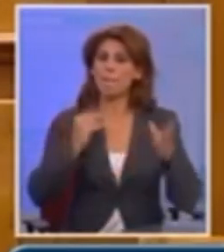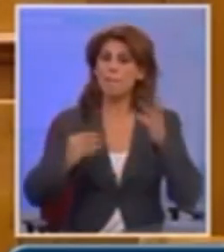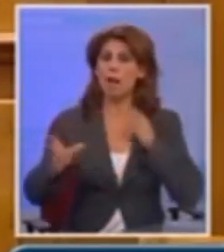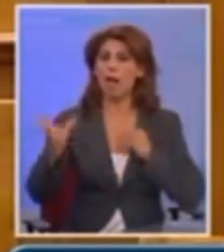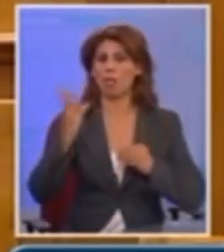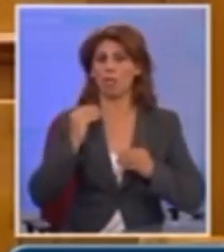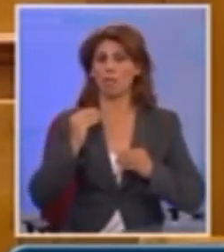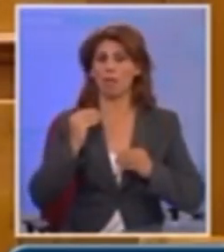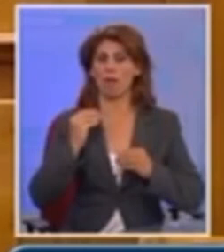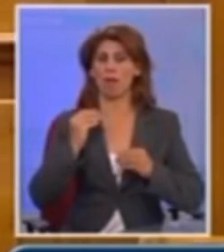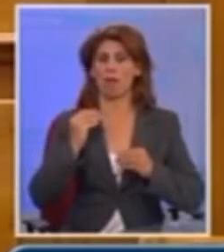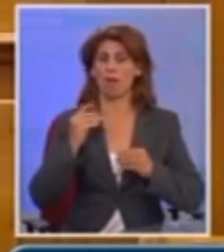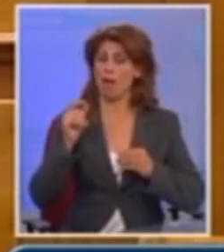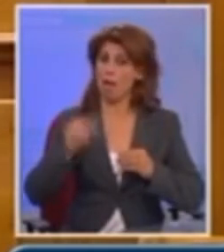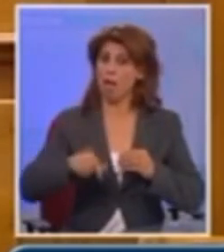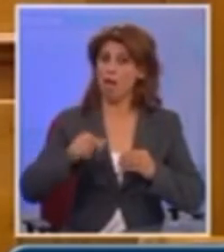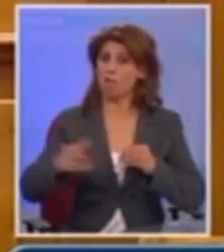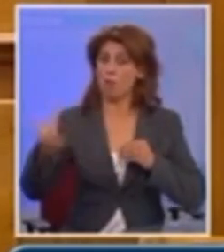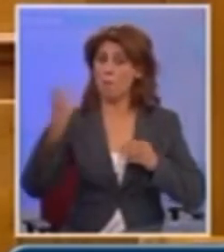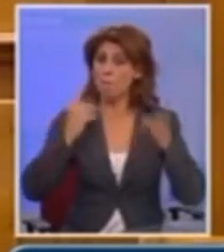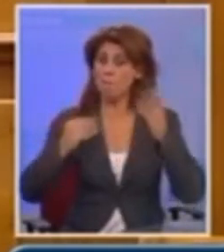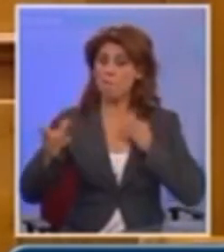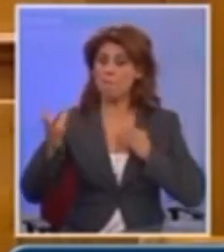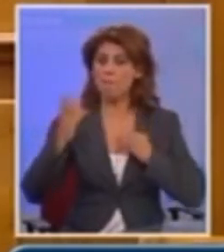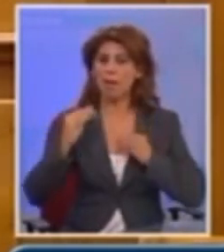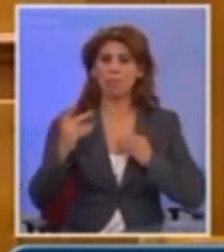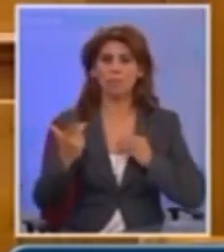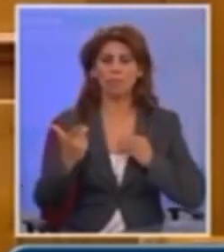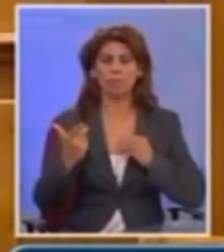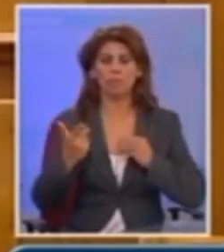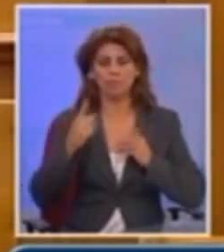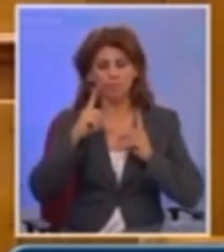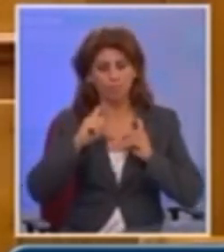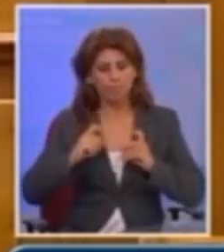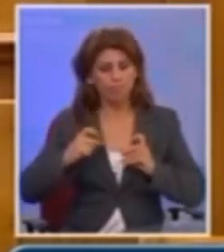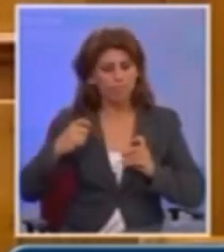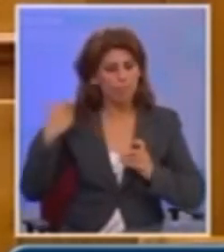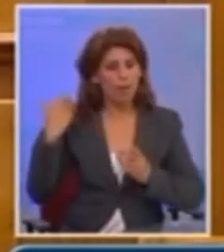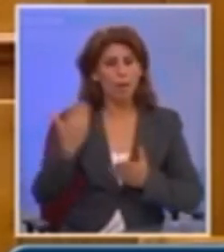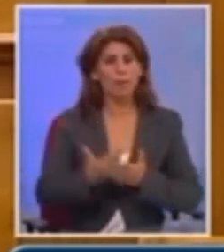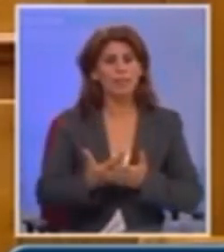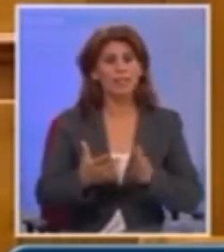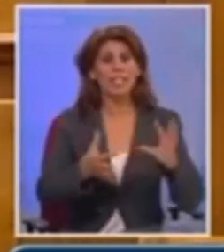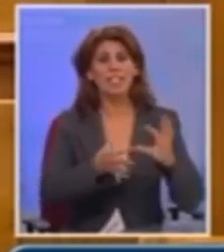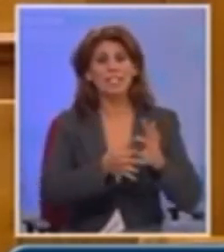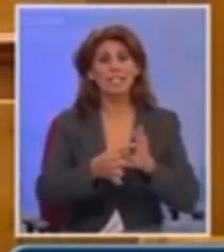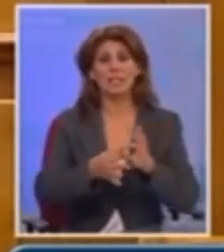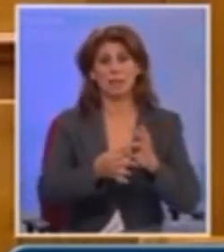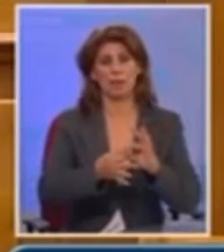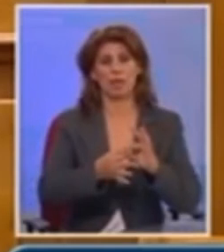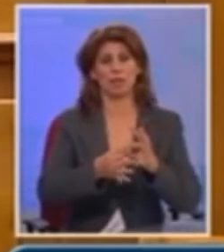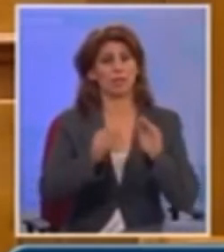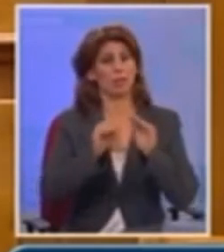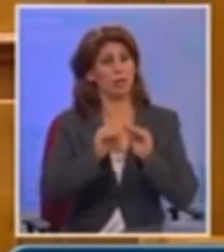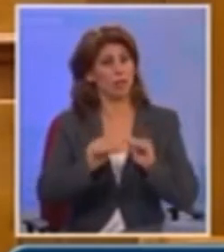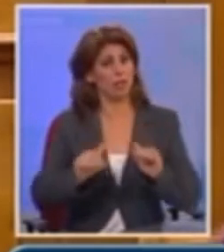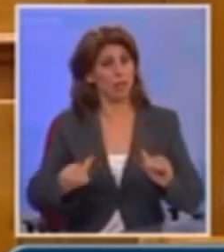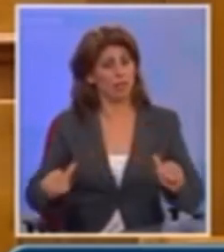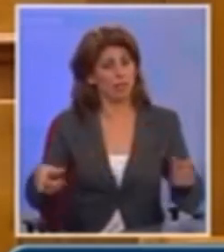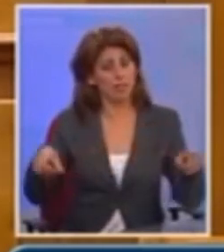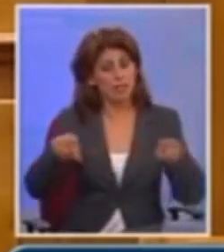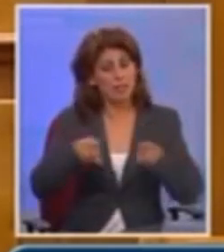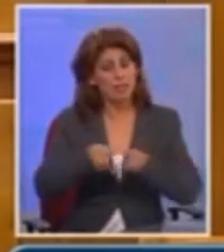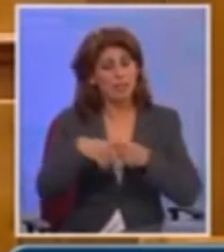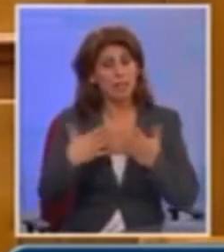Στο μάθημα ότι απαιτείται σύμπραξη, ειρηνική